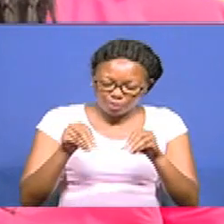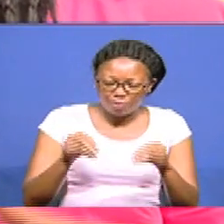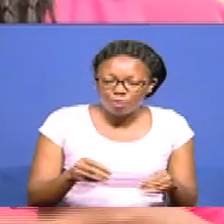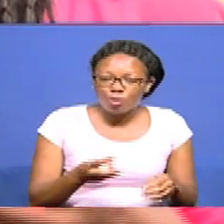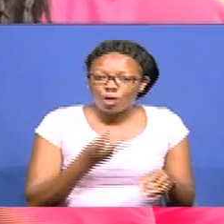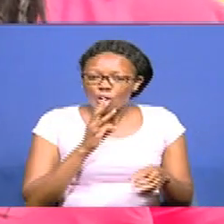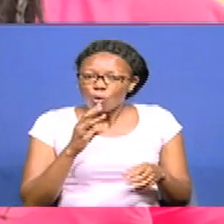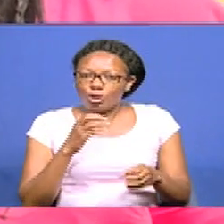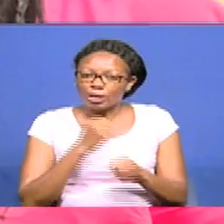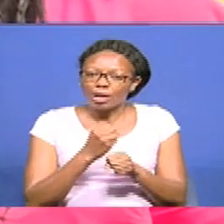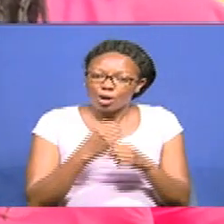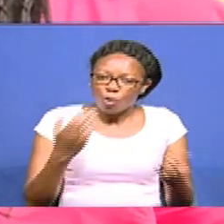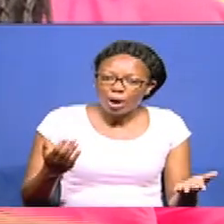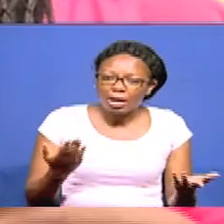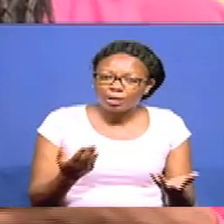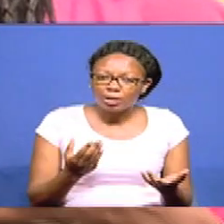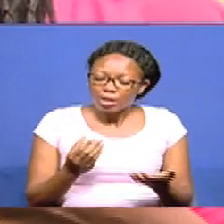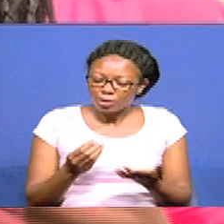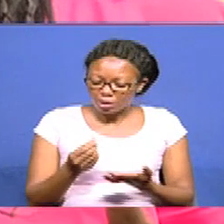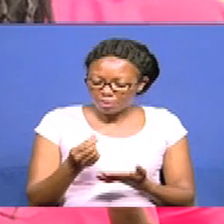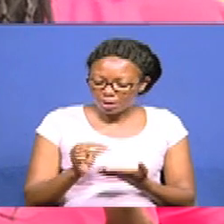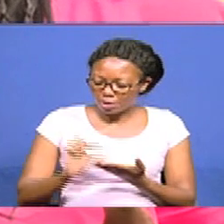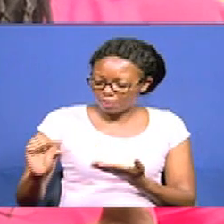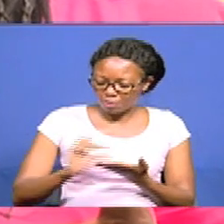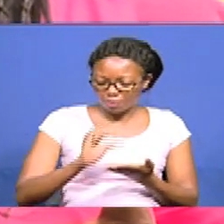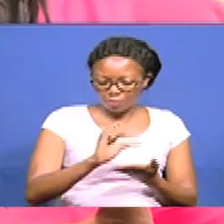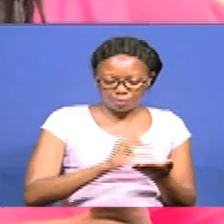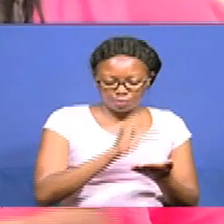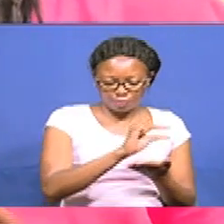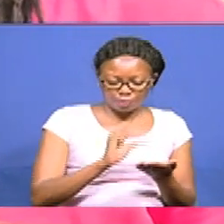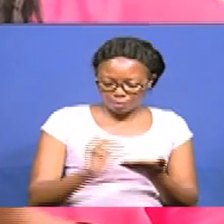wafanyikazi na unanunua hiyo begu. Ikitokea